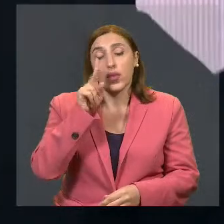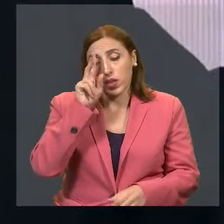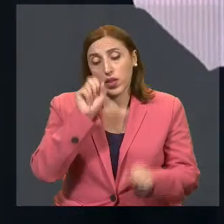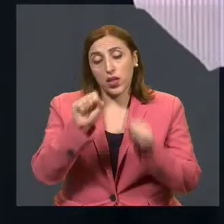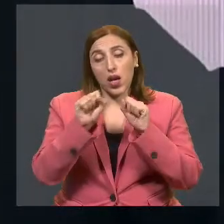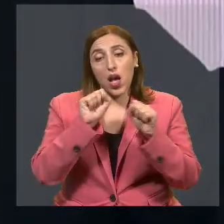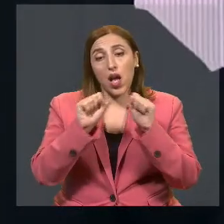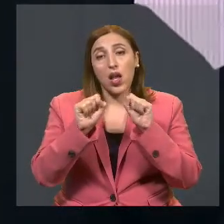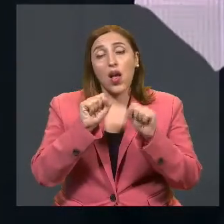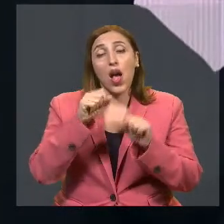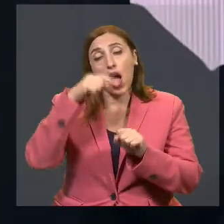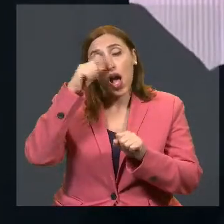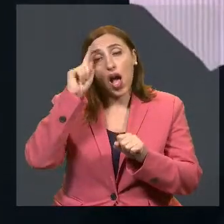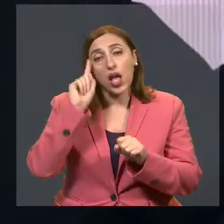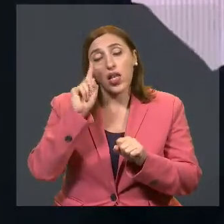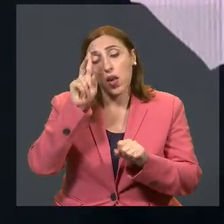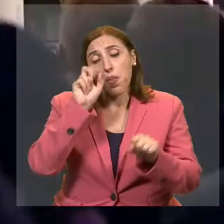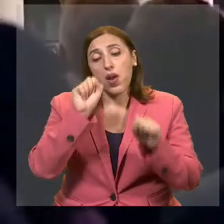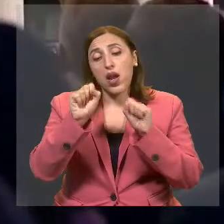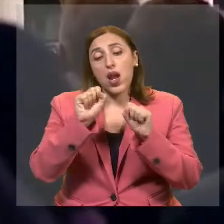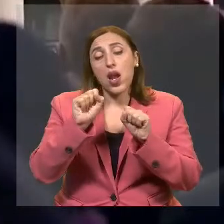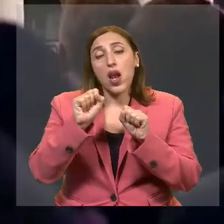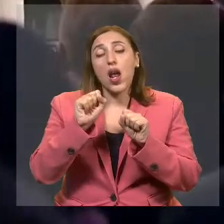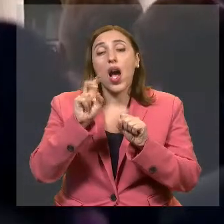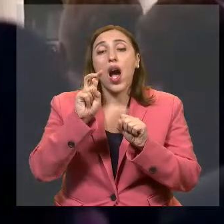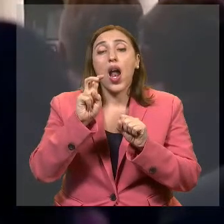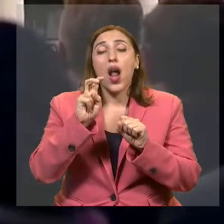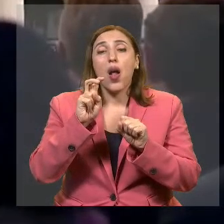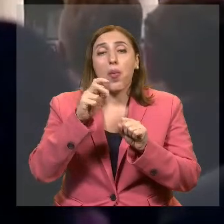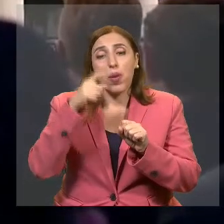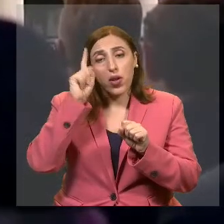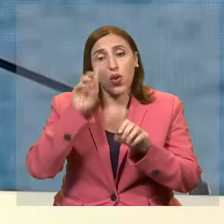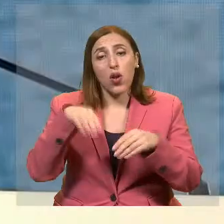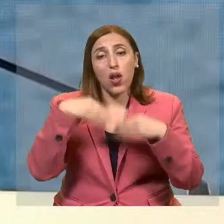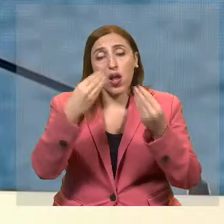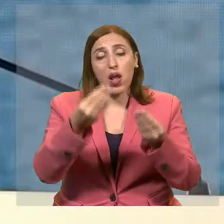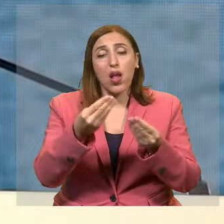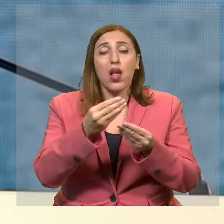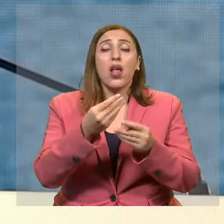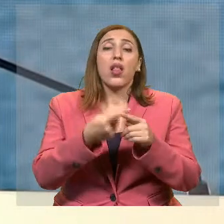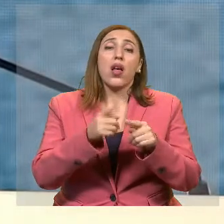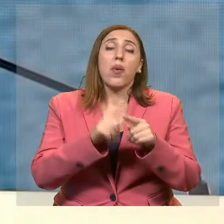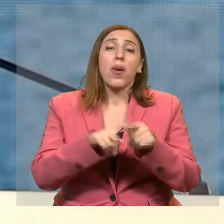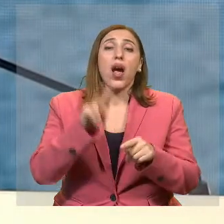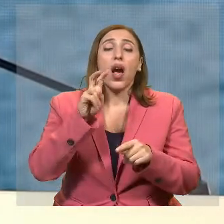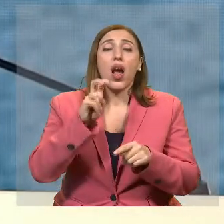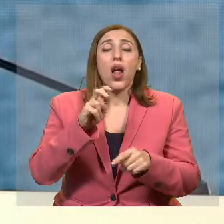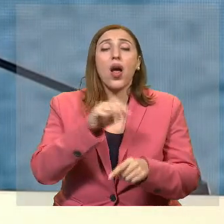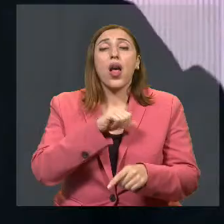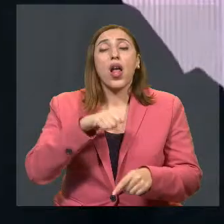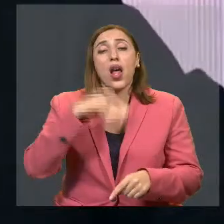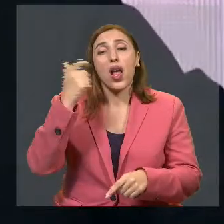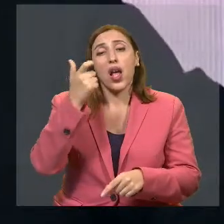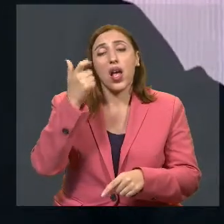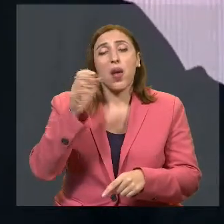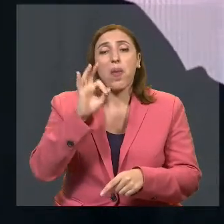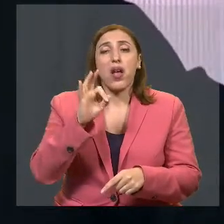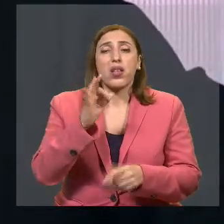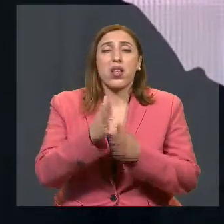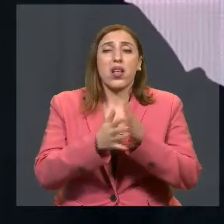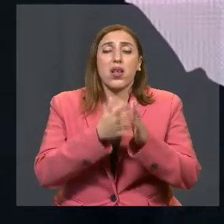ղեկավարությունը ճանաչել է Ադրբեջանի ինքնիշխանությունը Ղարաբաղի նկատմամբ, այդպիսով փակելով Ղարաբաղի կարգավիճակի հարցը։